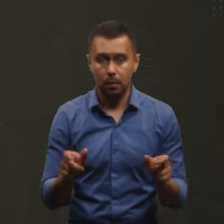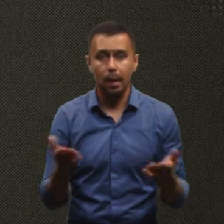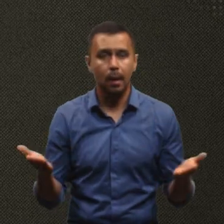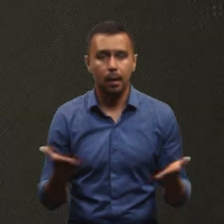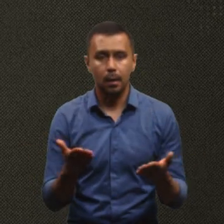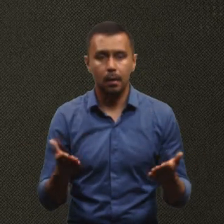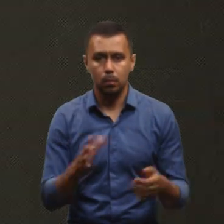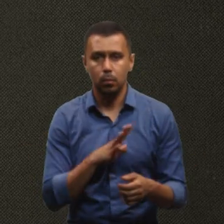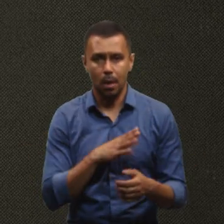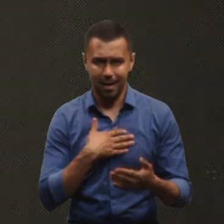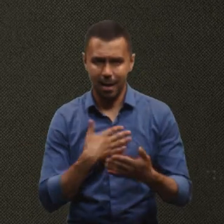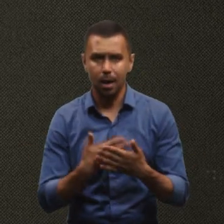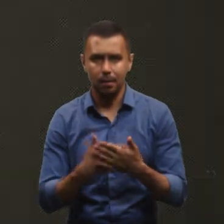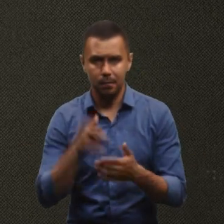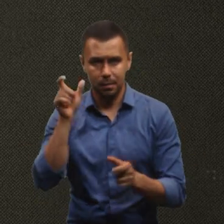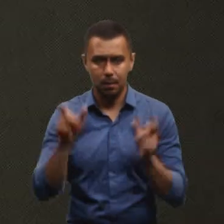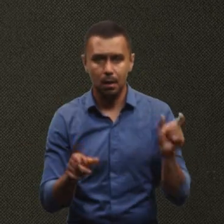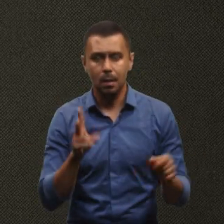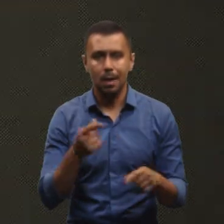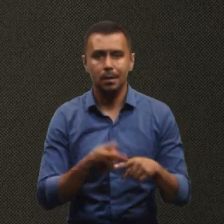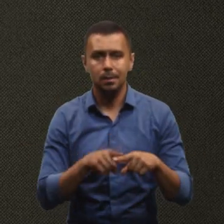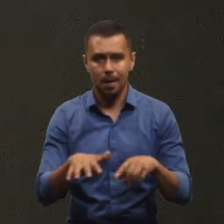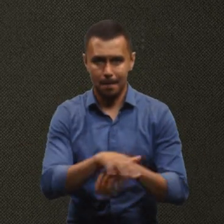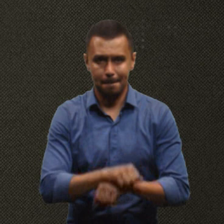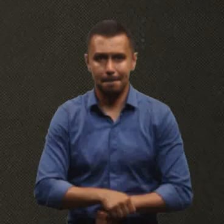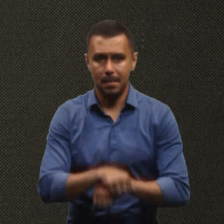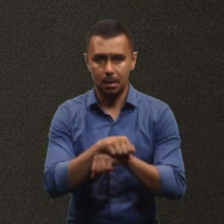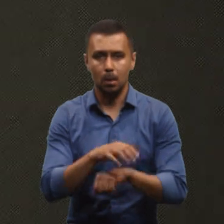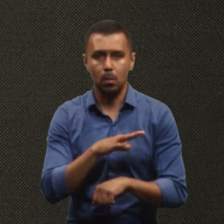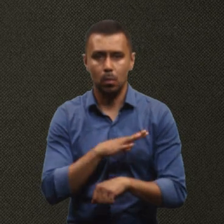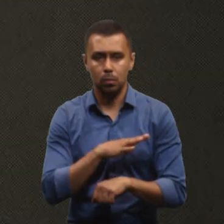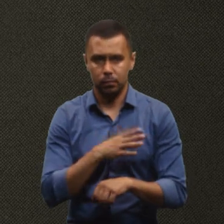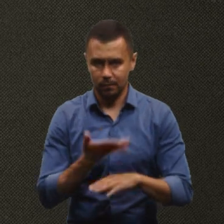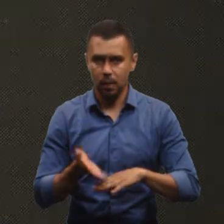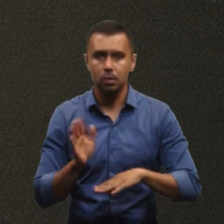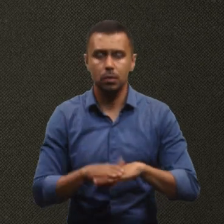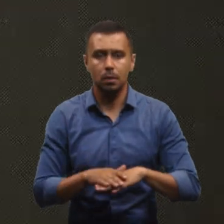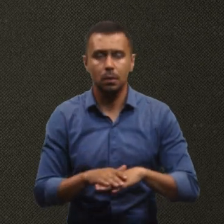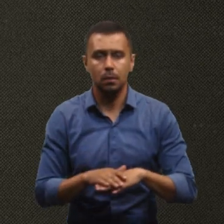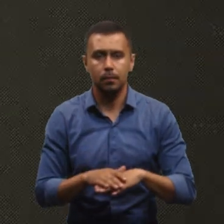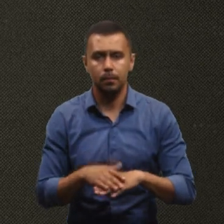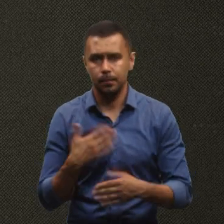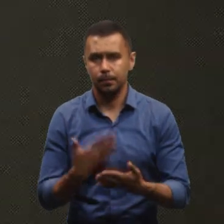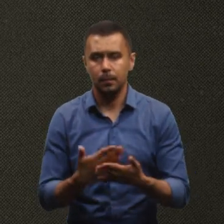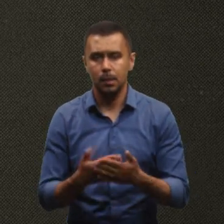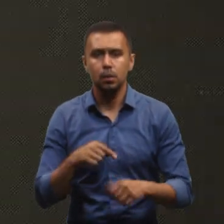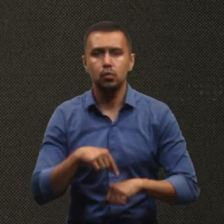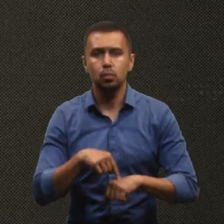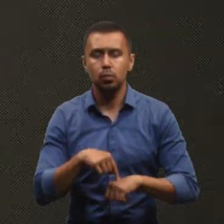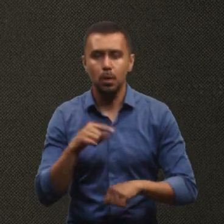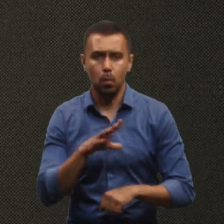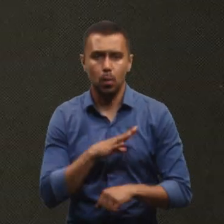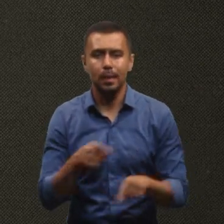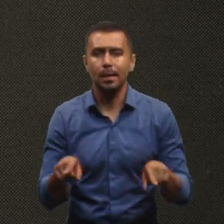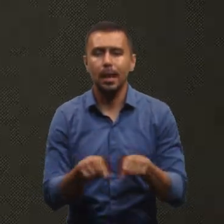які були активістами на цих мітингах, було намного складніше. Тобто, чувство було,